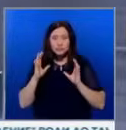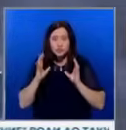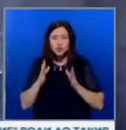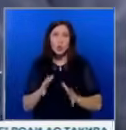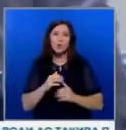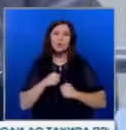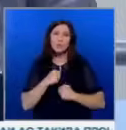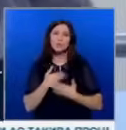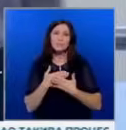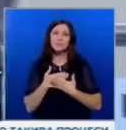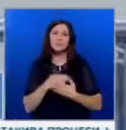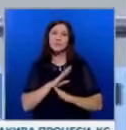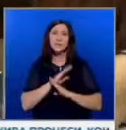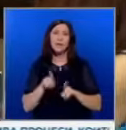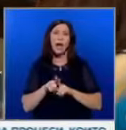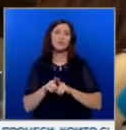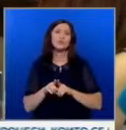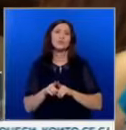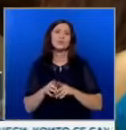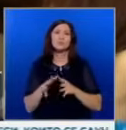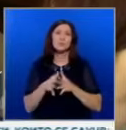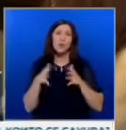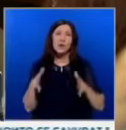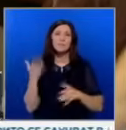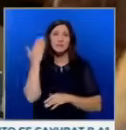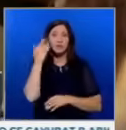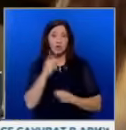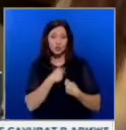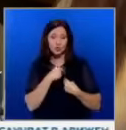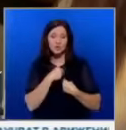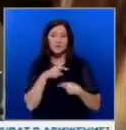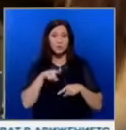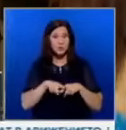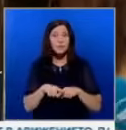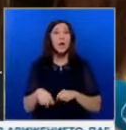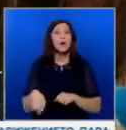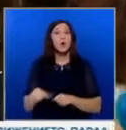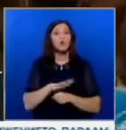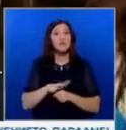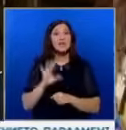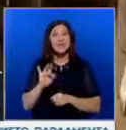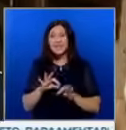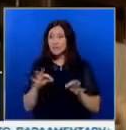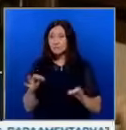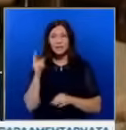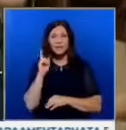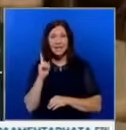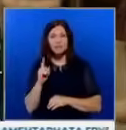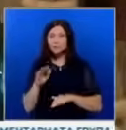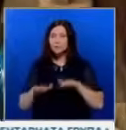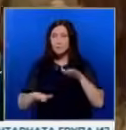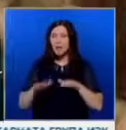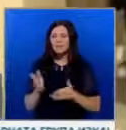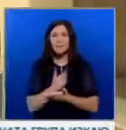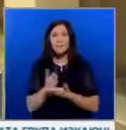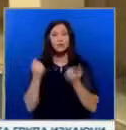на загиналите, както и с чудовищната вина, която изпитва подсъдимият, и мотивира средният размер на наказанието с баланса